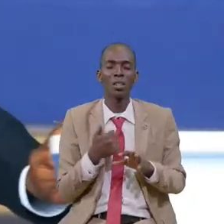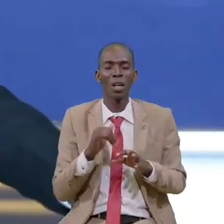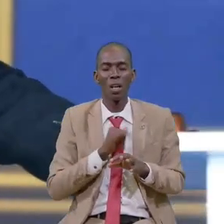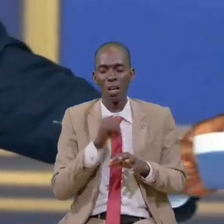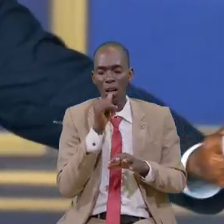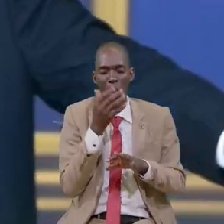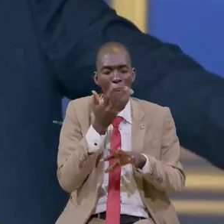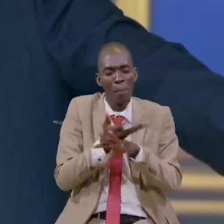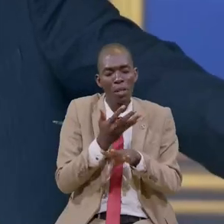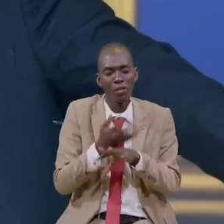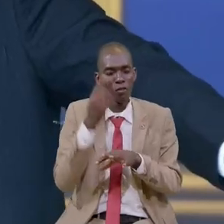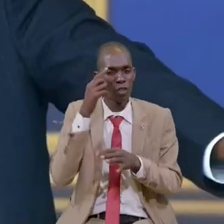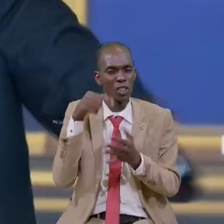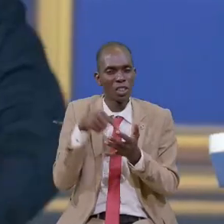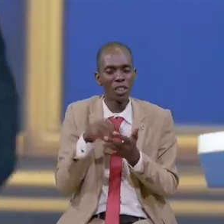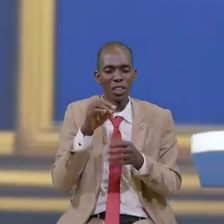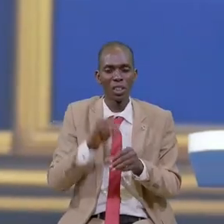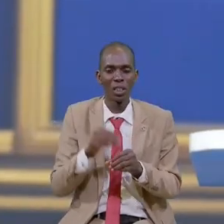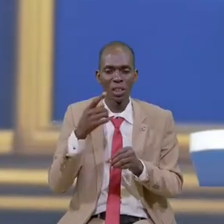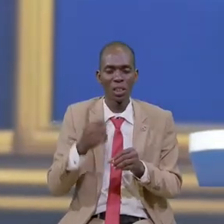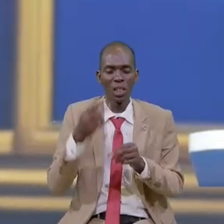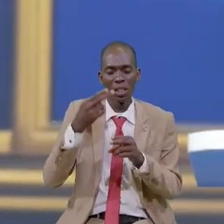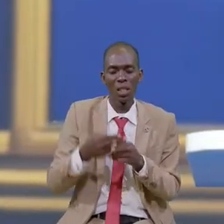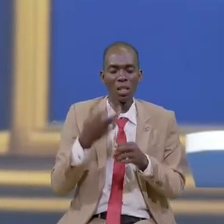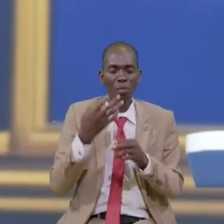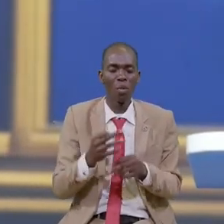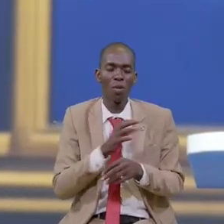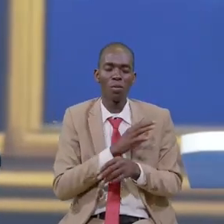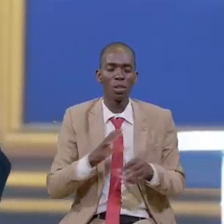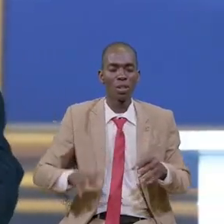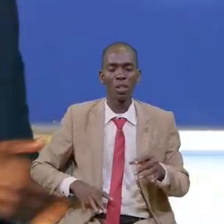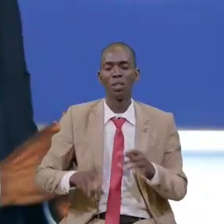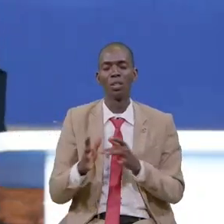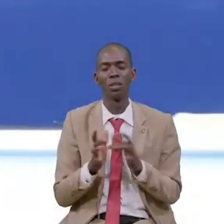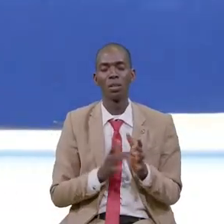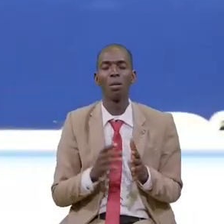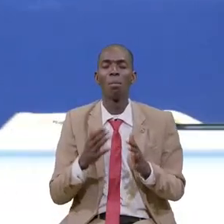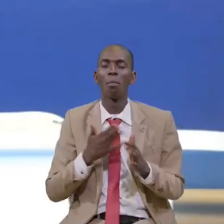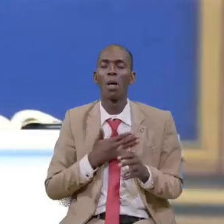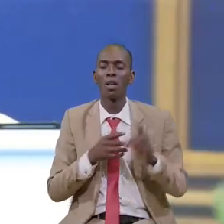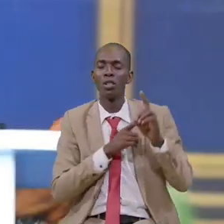dans au nom de Jésus-Christ, mon Seigneur et Sauveur.